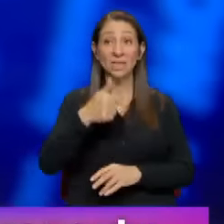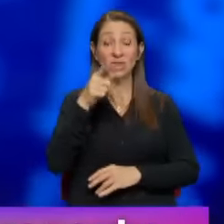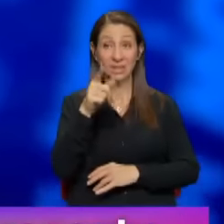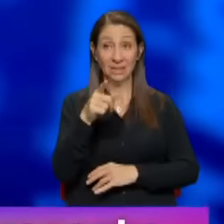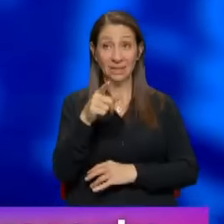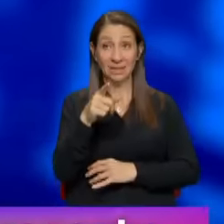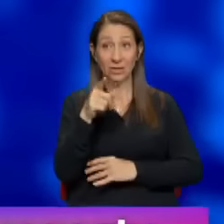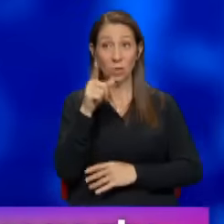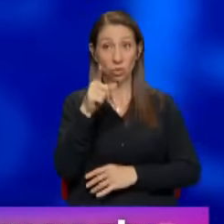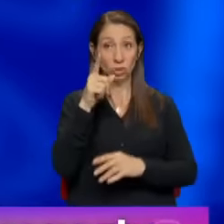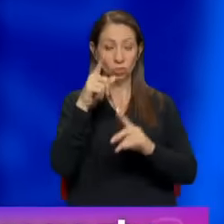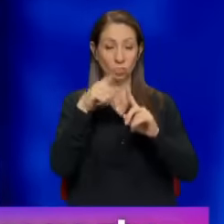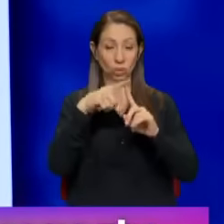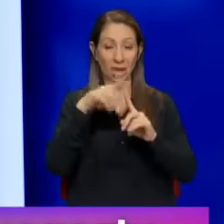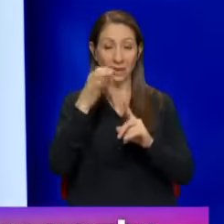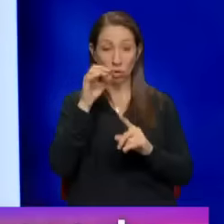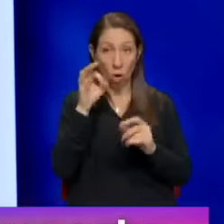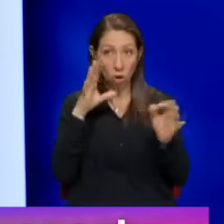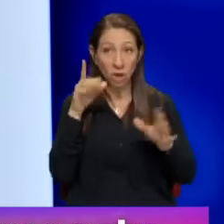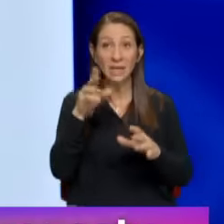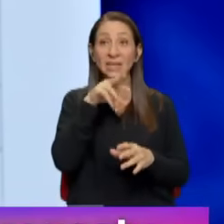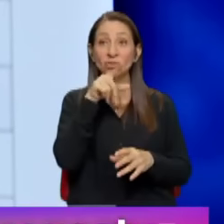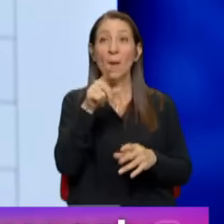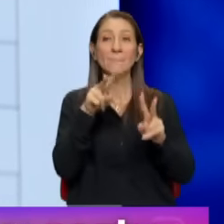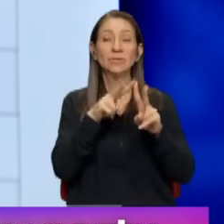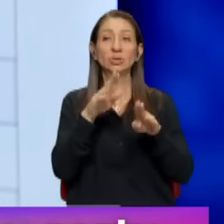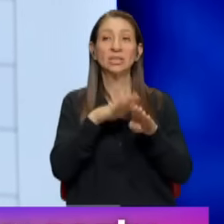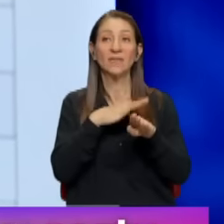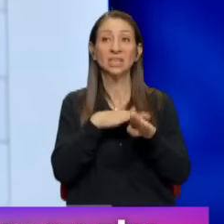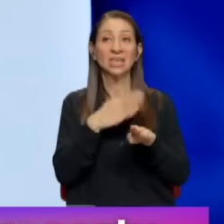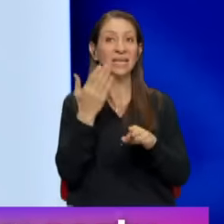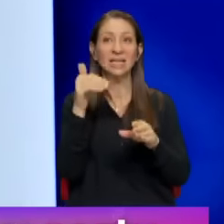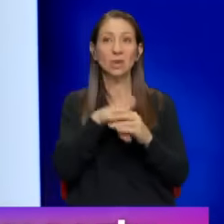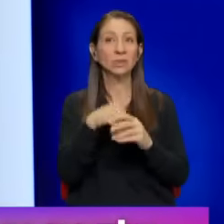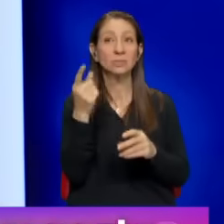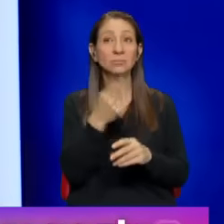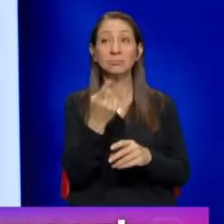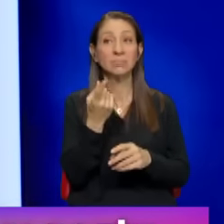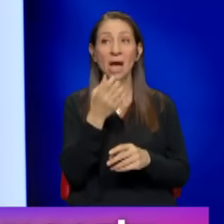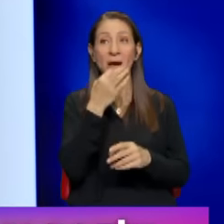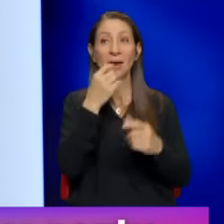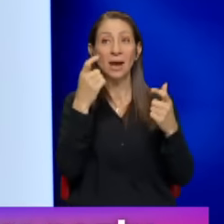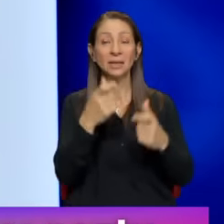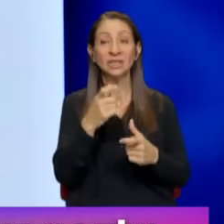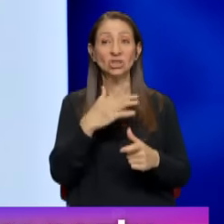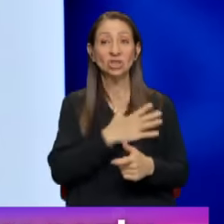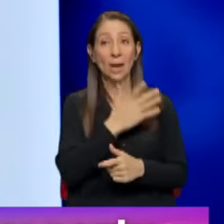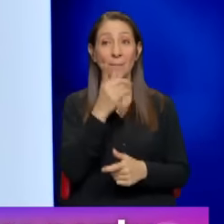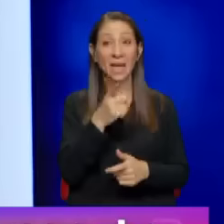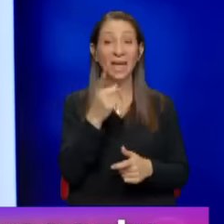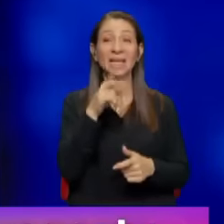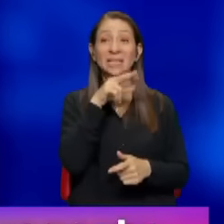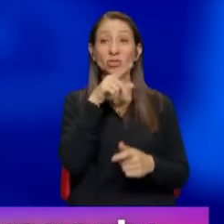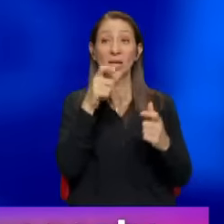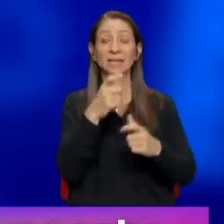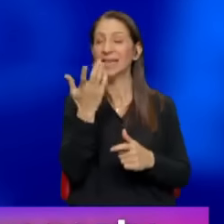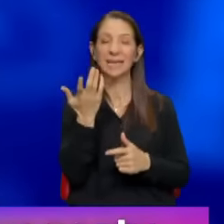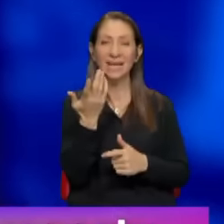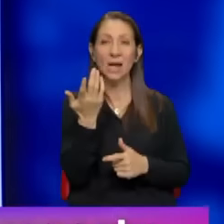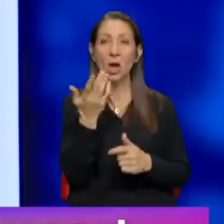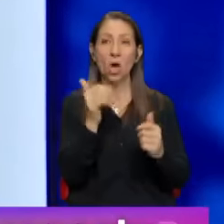başkanıydı. Orada Turgut Altınok. Keçiören'de Mansur Yavaş ne kadar ya da Ankara'da Cumhuriyet Halk Partisi Keçiören'de ne